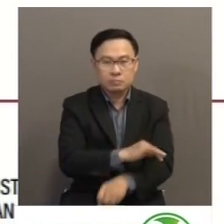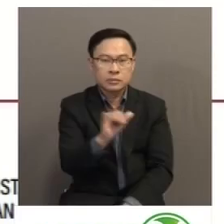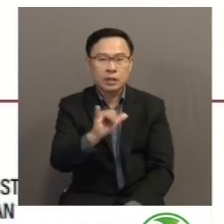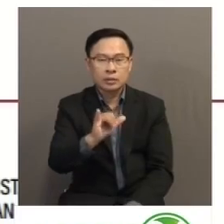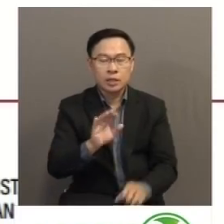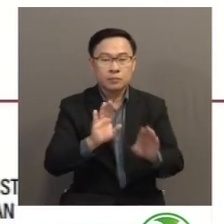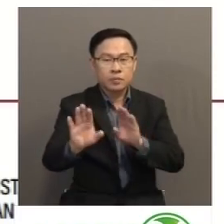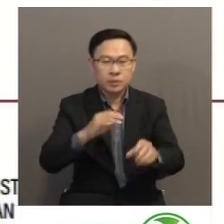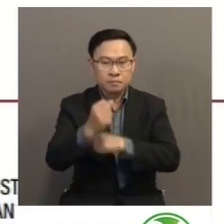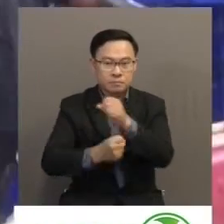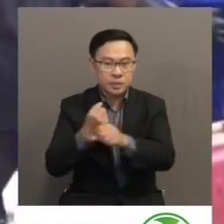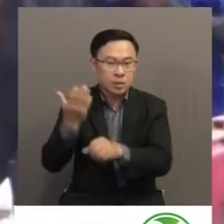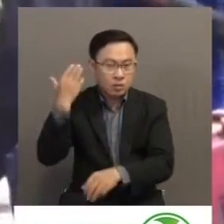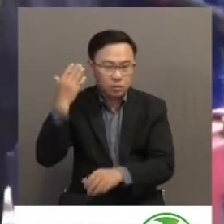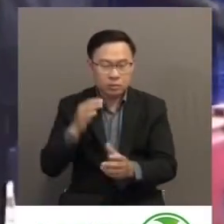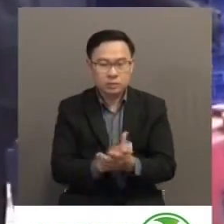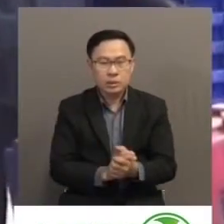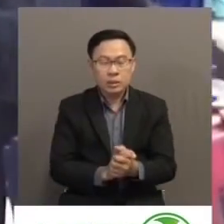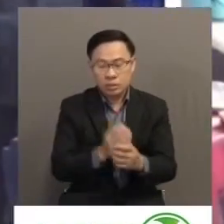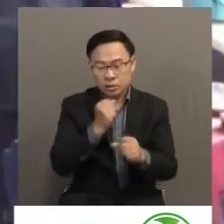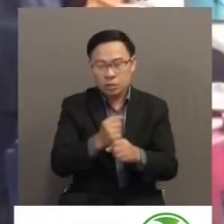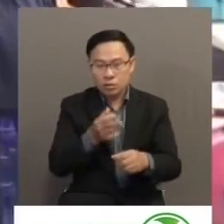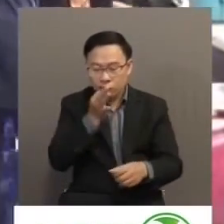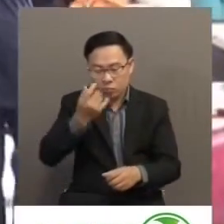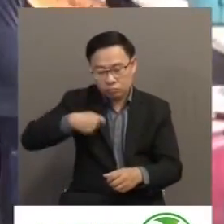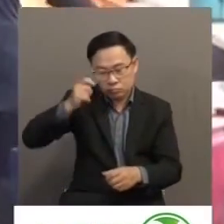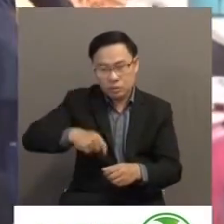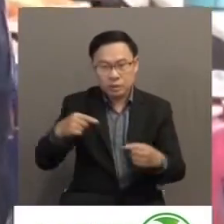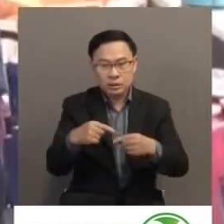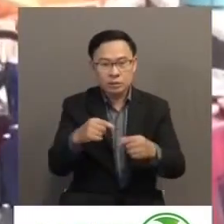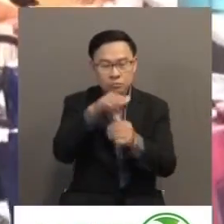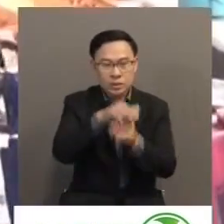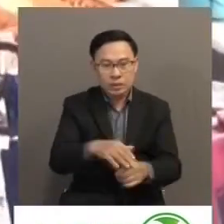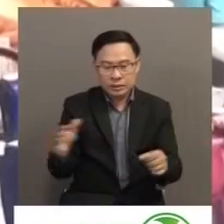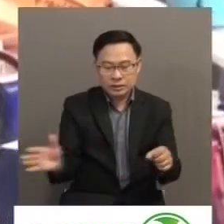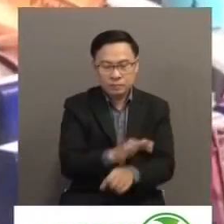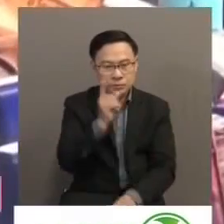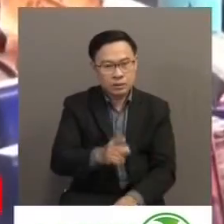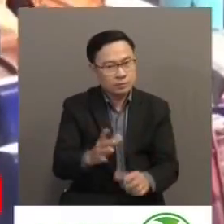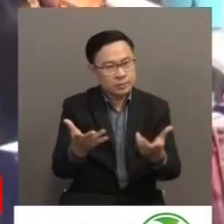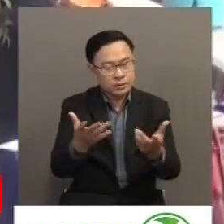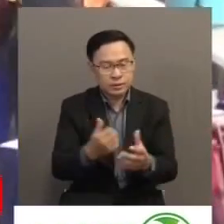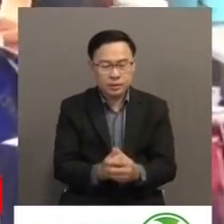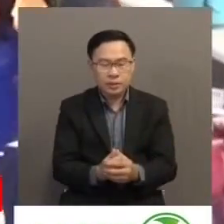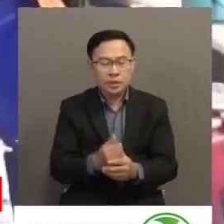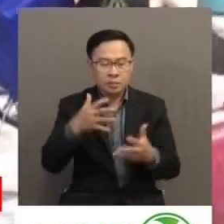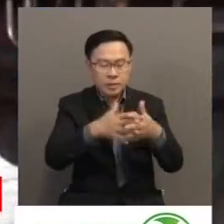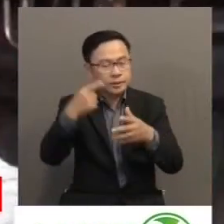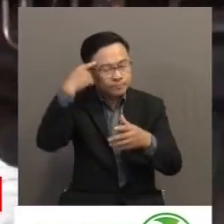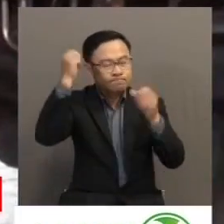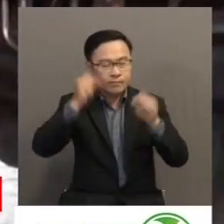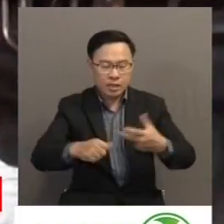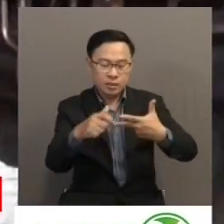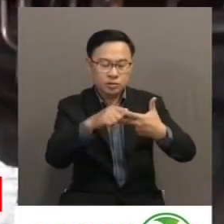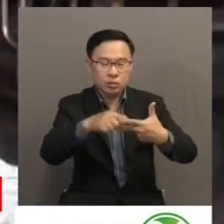เมื่อเทียบกับช่วงที่ผ่านมาและก็ไม่ได้ดำเนินคดีอาชญากรรมเกี่ยวกับการค้ามนุษย์อย่างแข็งขันมากนักล่าสุดคุณผู้ชมคะกระทรว